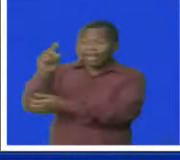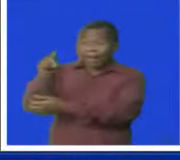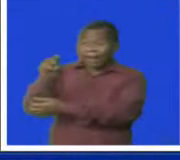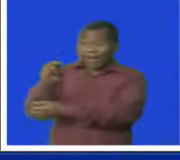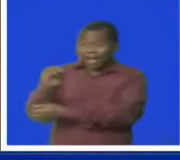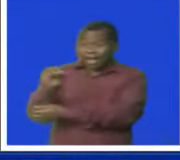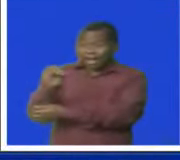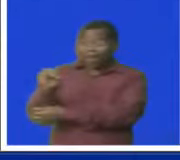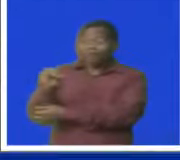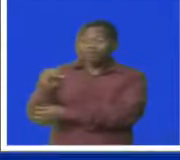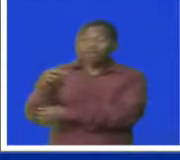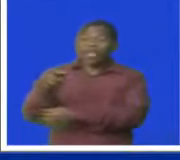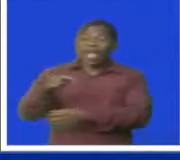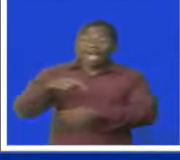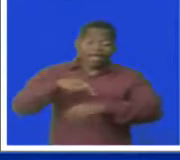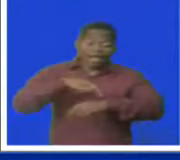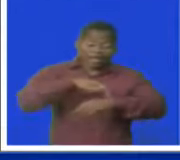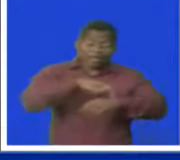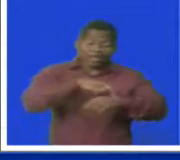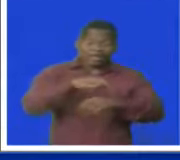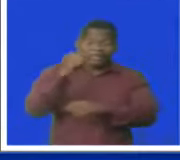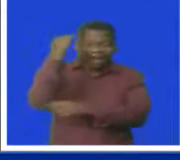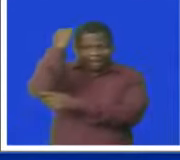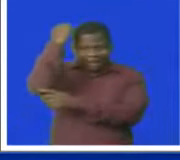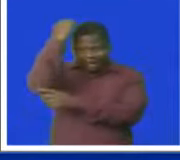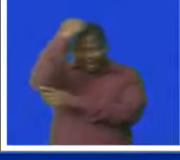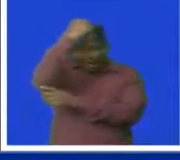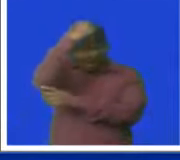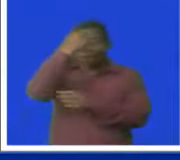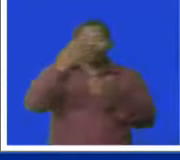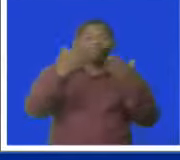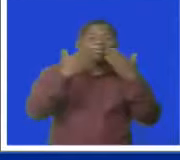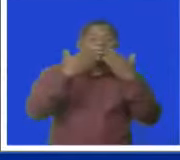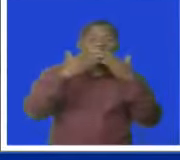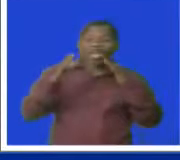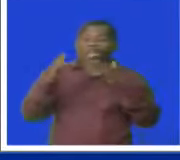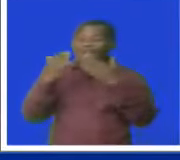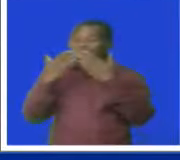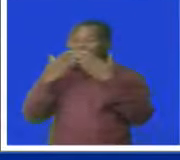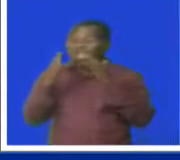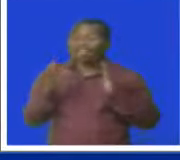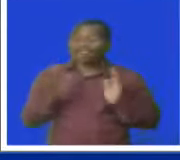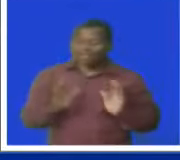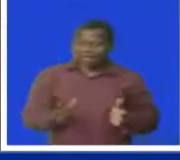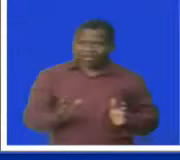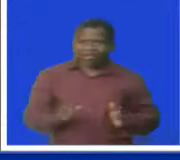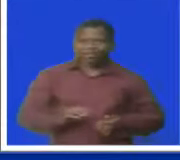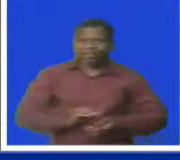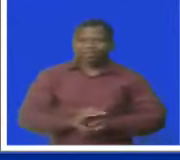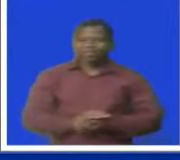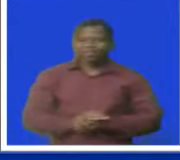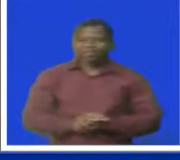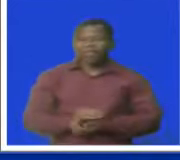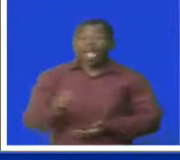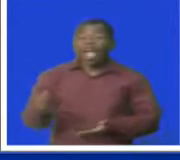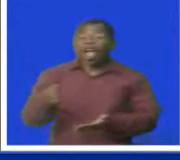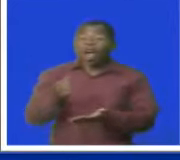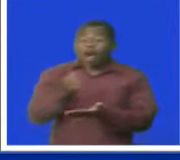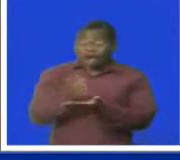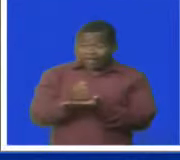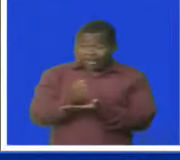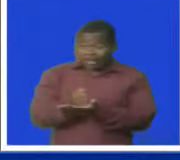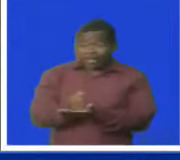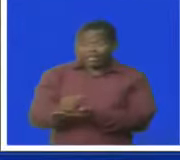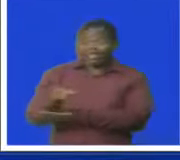lichubekile nekwetfula tipho letibuya engwenyameni inkhosi Mswati wesithathu emasotsheni lekalwa emphini yemhlaba likhuluma